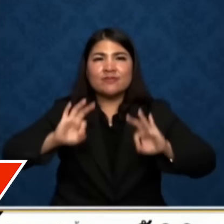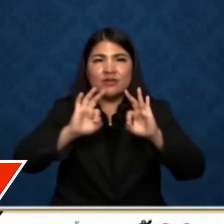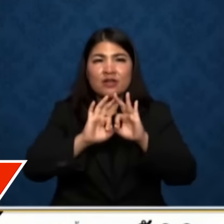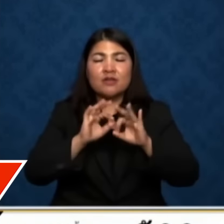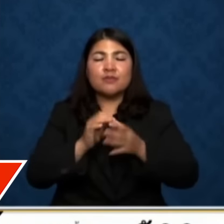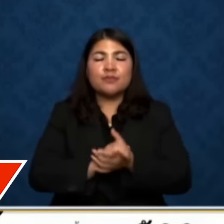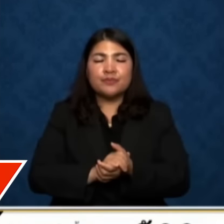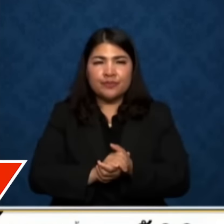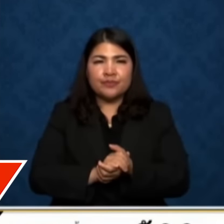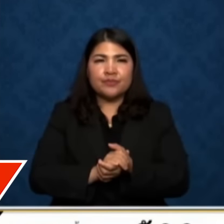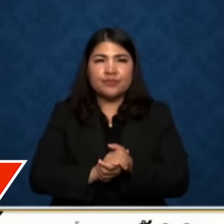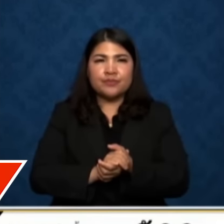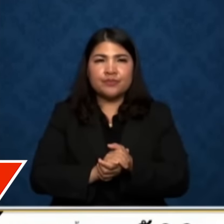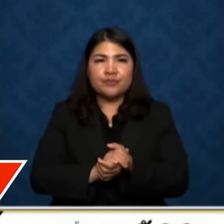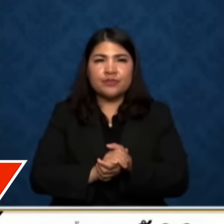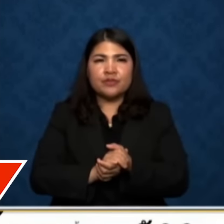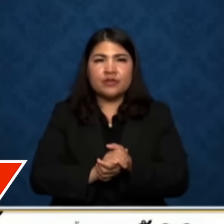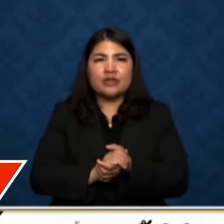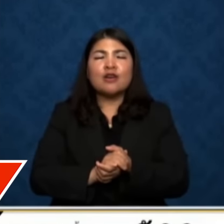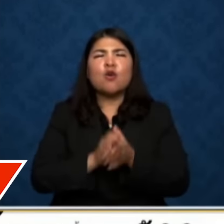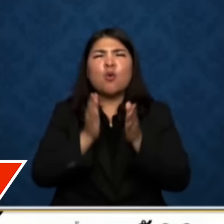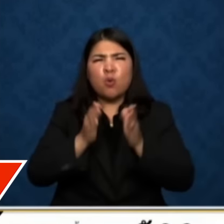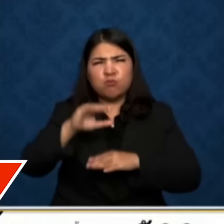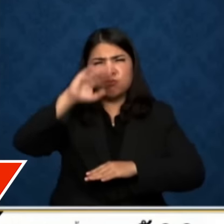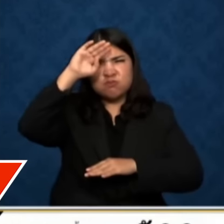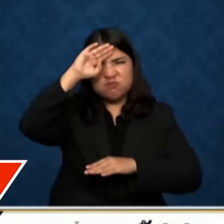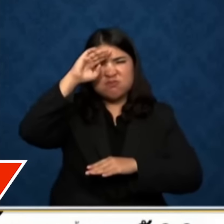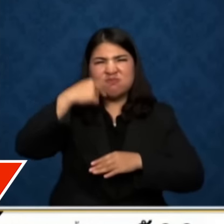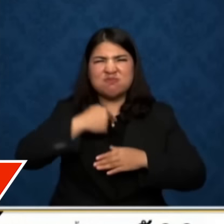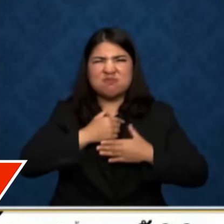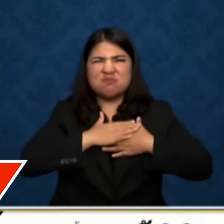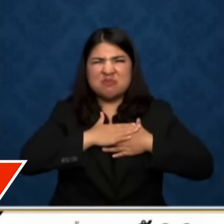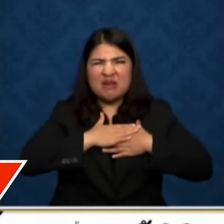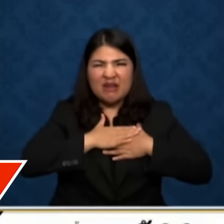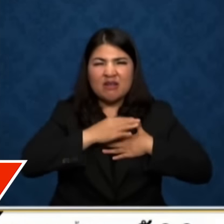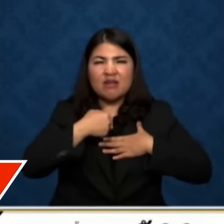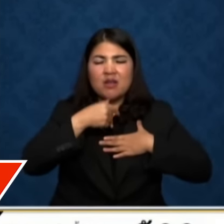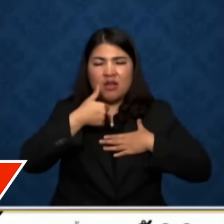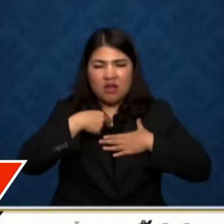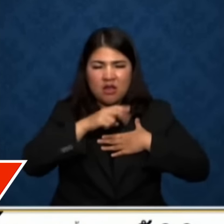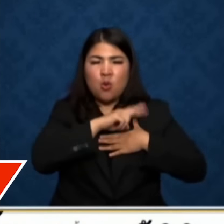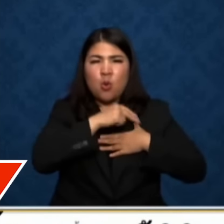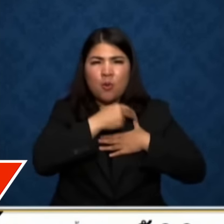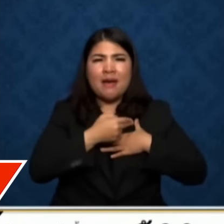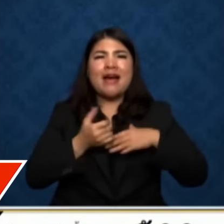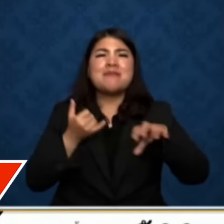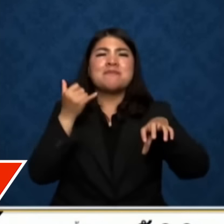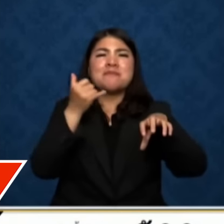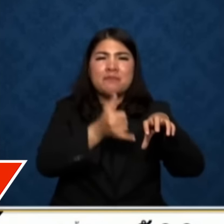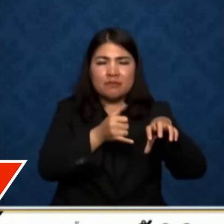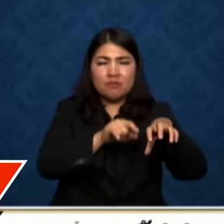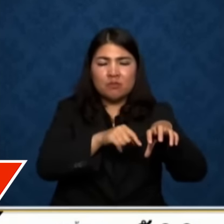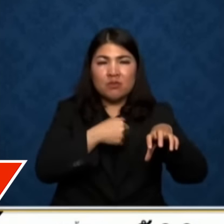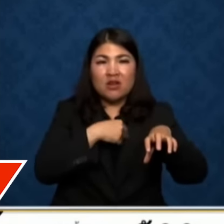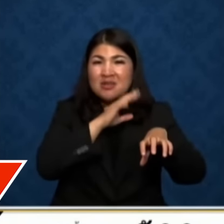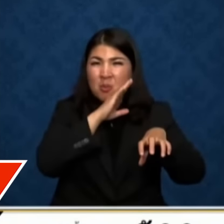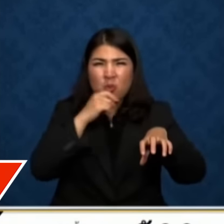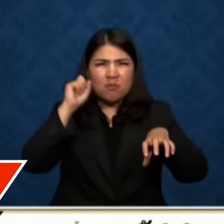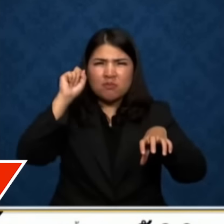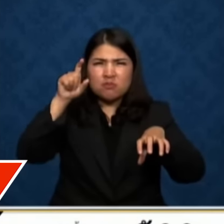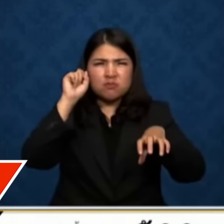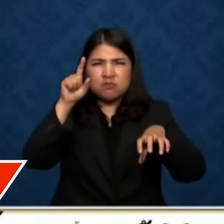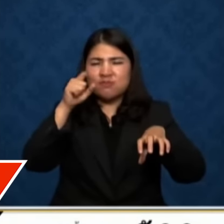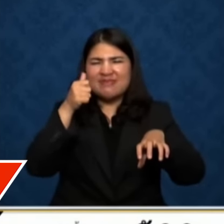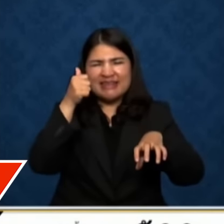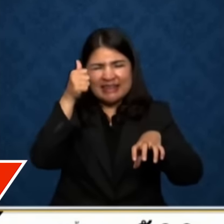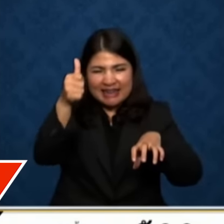ครู่นี้ท่านประธานครับคนไข้เจ็บแน่นหน้าอกไปโรงพยาบาลตรงนี้เนี่ยผมเห็นด้วยอย่างยิ่งและถ้าไปได้อย่างรวดเร็วอย่างนั้นเนี่ย